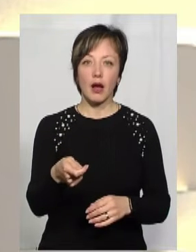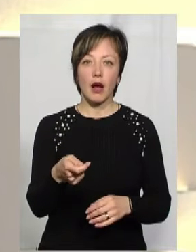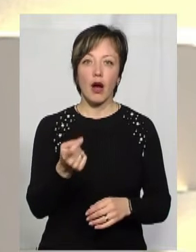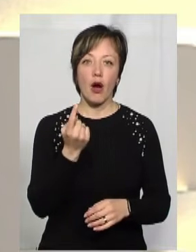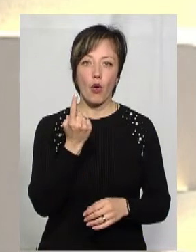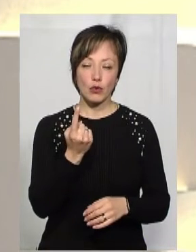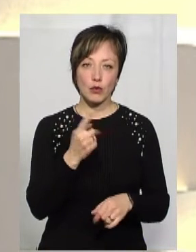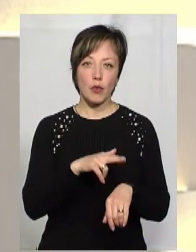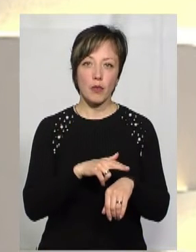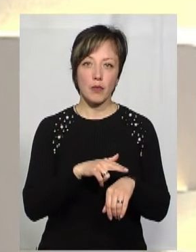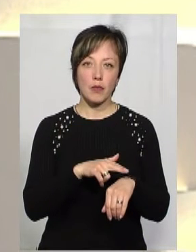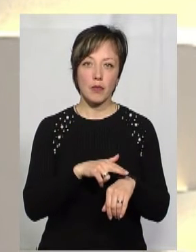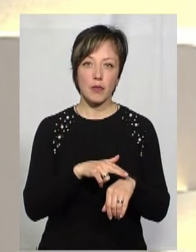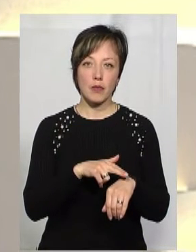материнства.